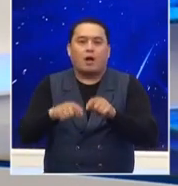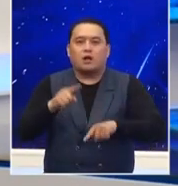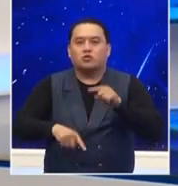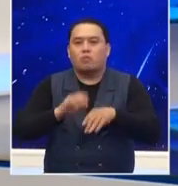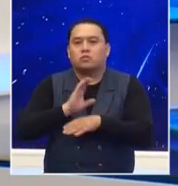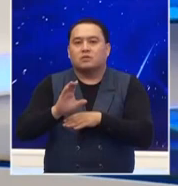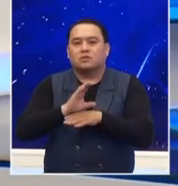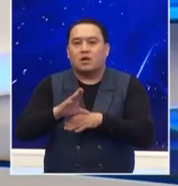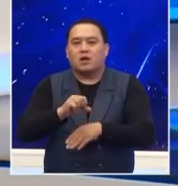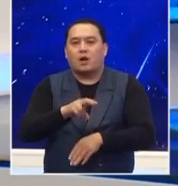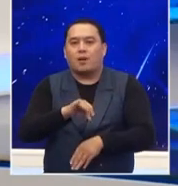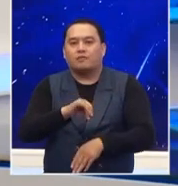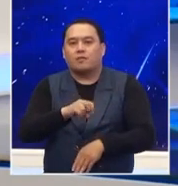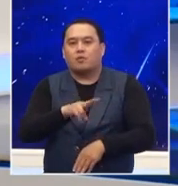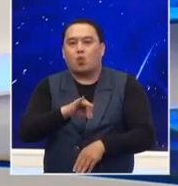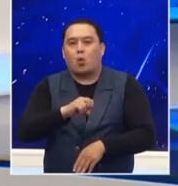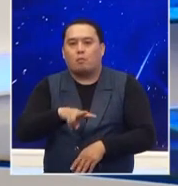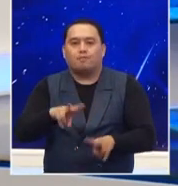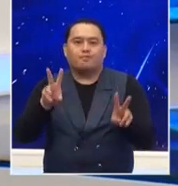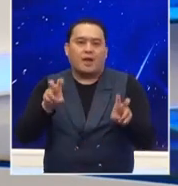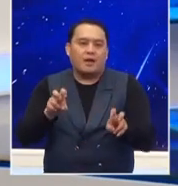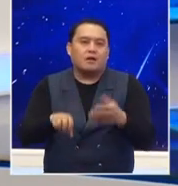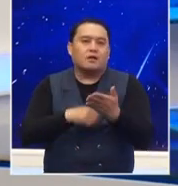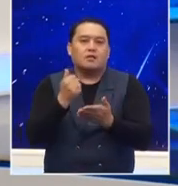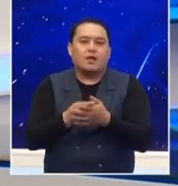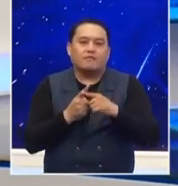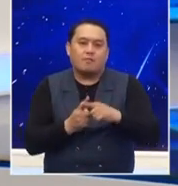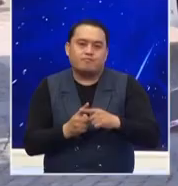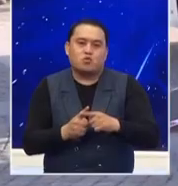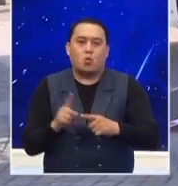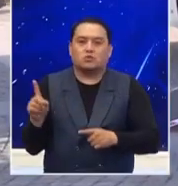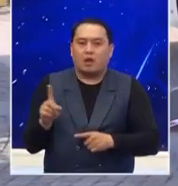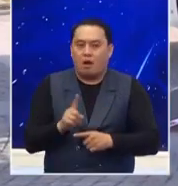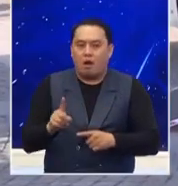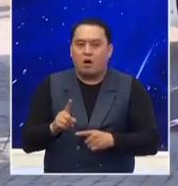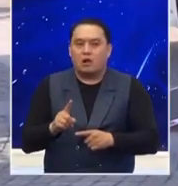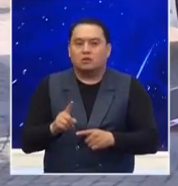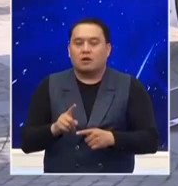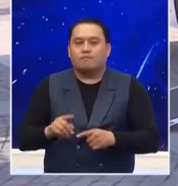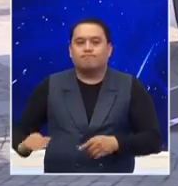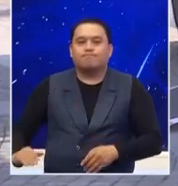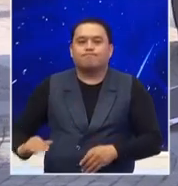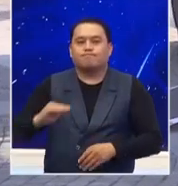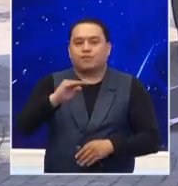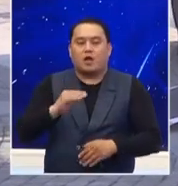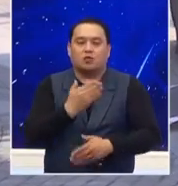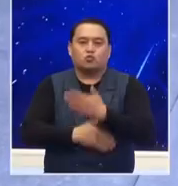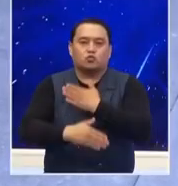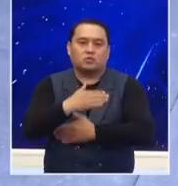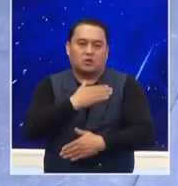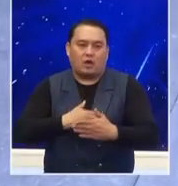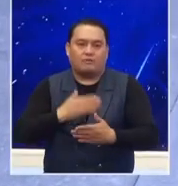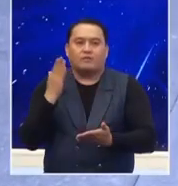отечественного производства «Сарарка Автопром». Главный плюс транспортного средства – наличие пандусов для людей с